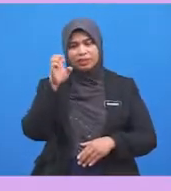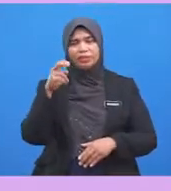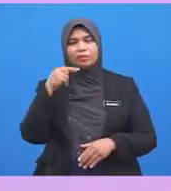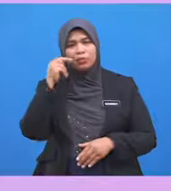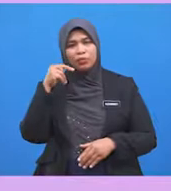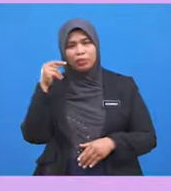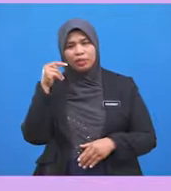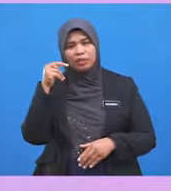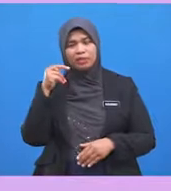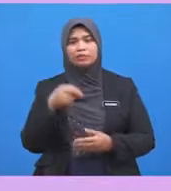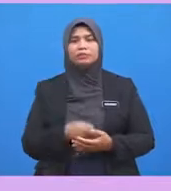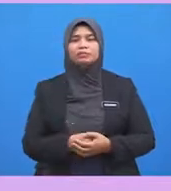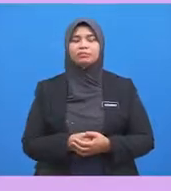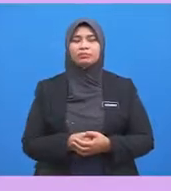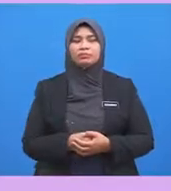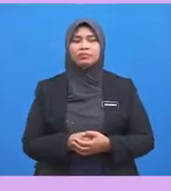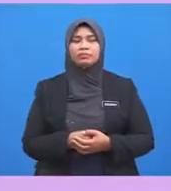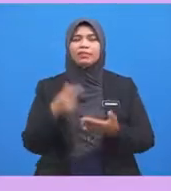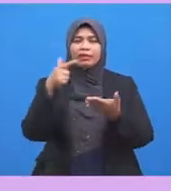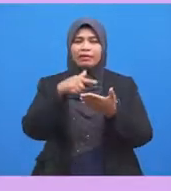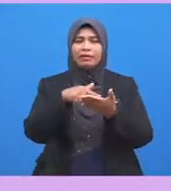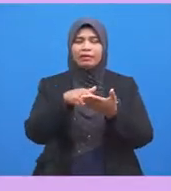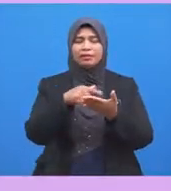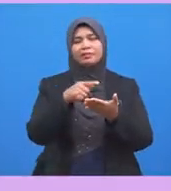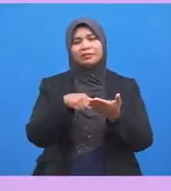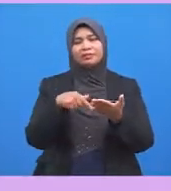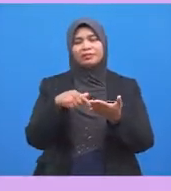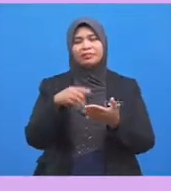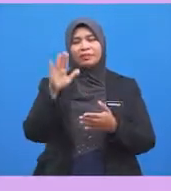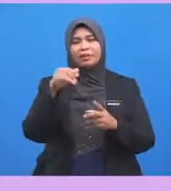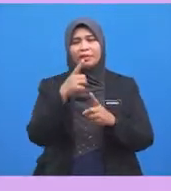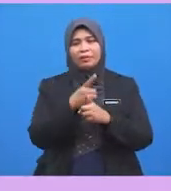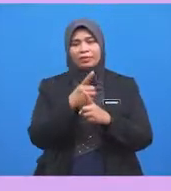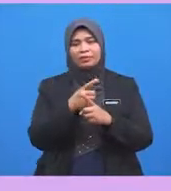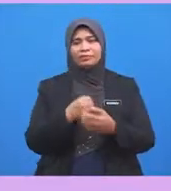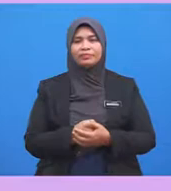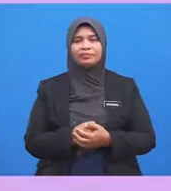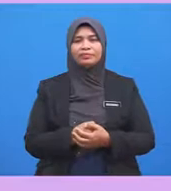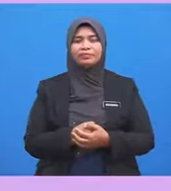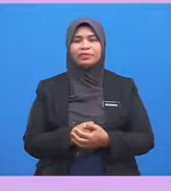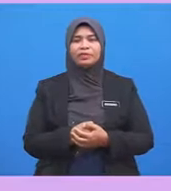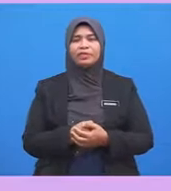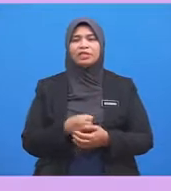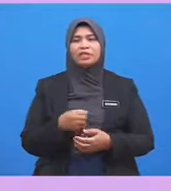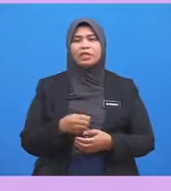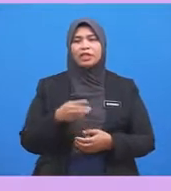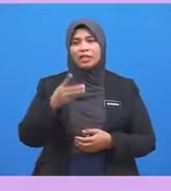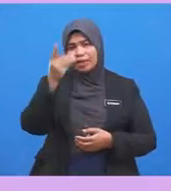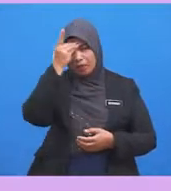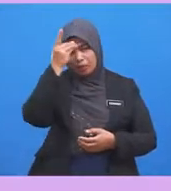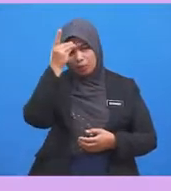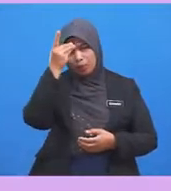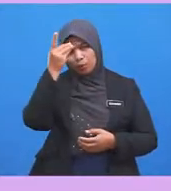Puan, lagi? Ya, betul. Tambahan pula, Cik,